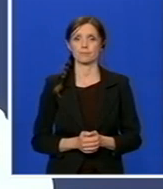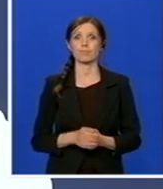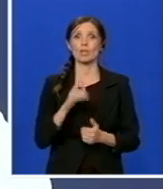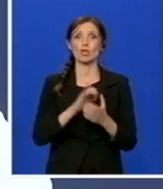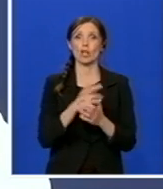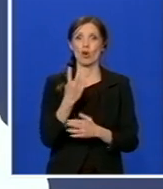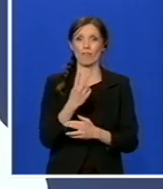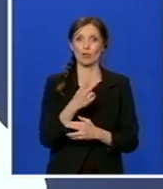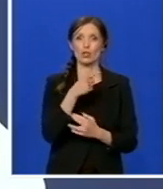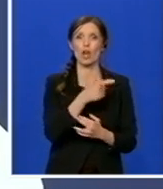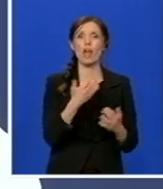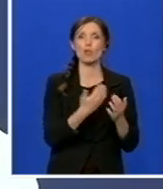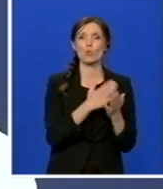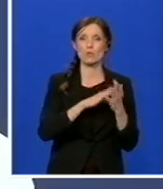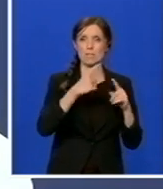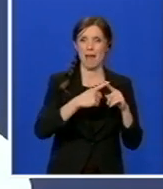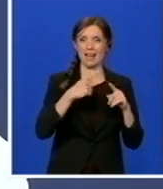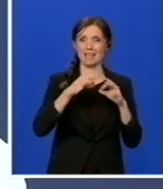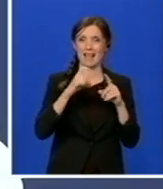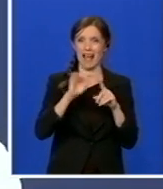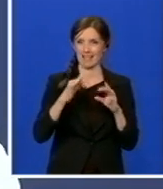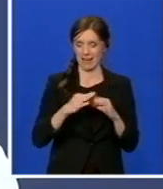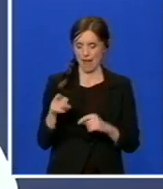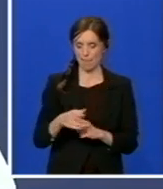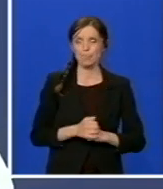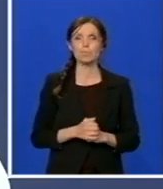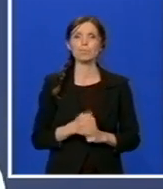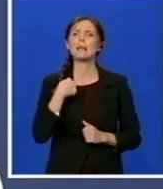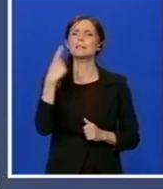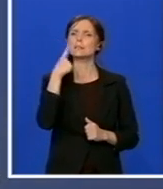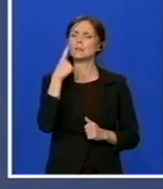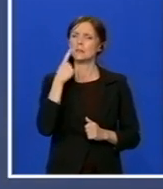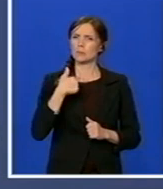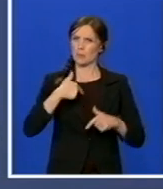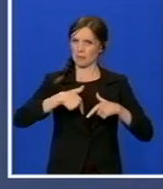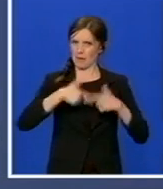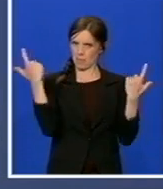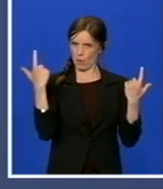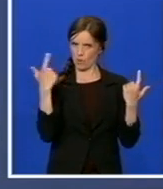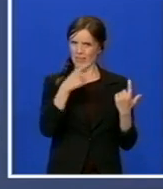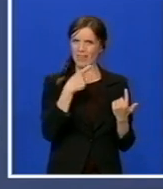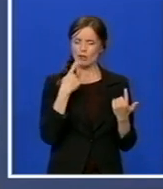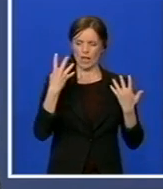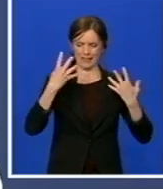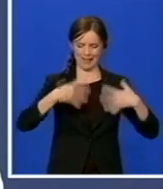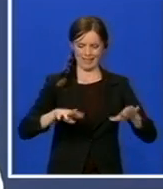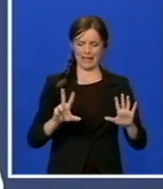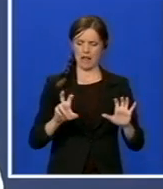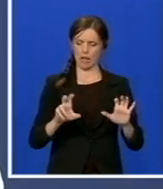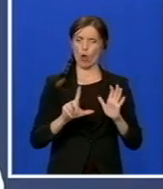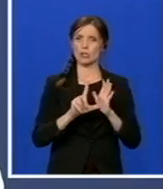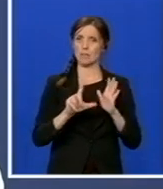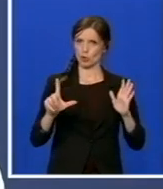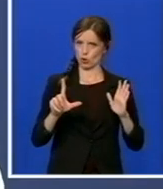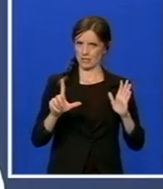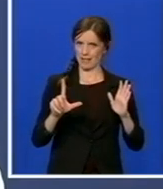Željko Veljković, NewsMax Adria. Da pokušamo da pojasnimo kada kažemo 9817, dakle čini mi se da nam